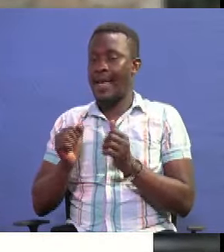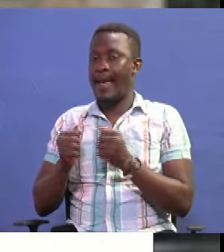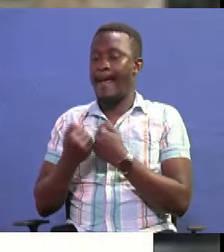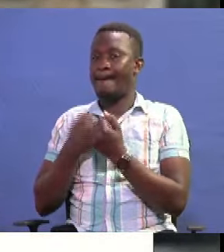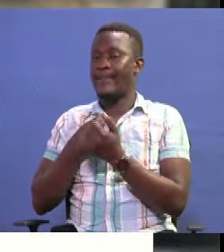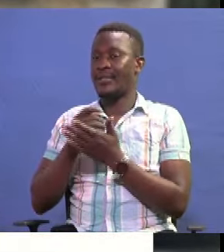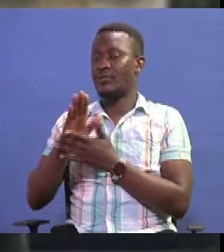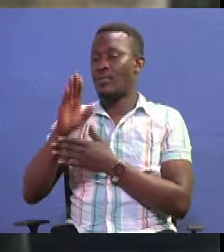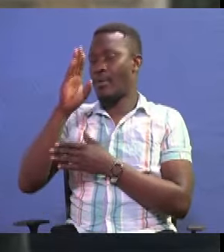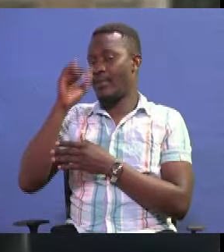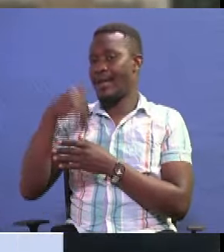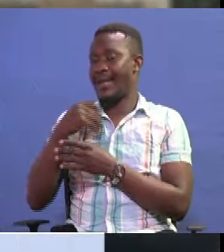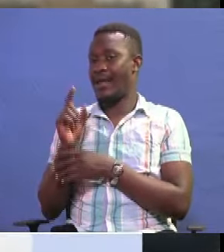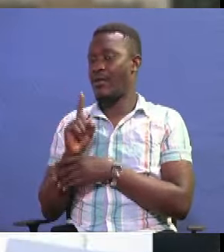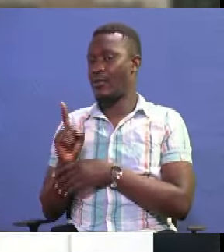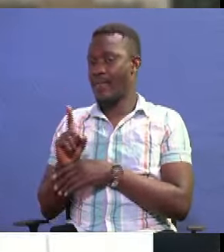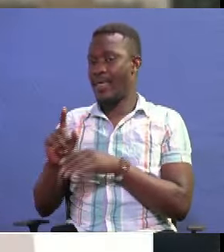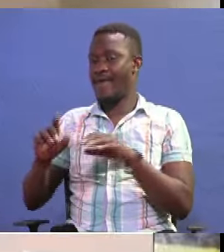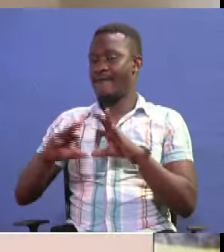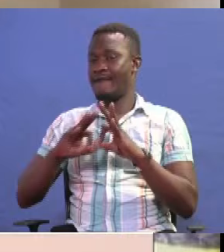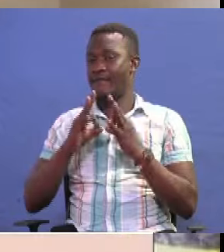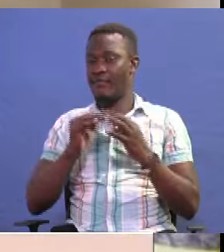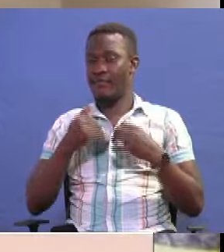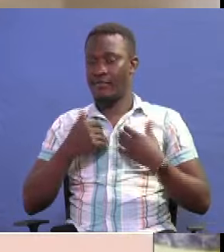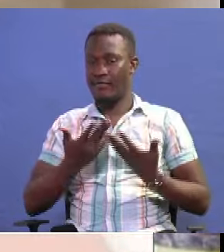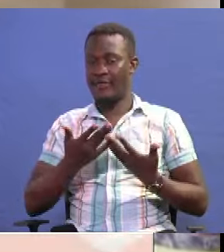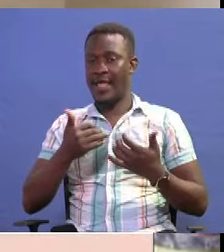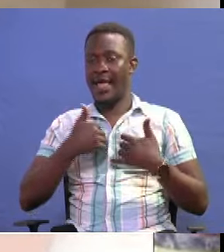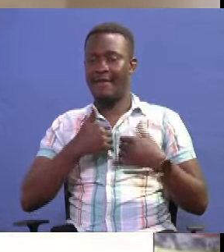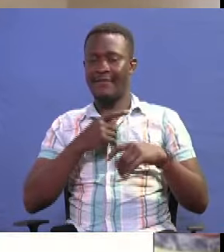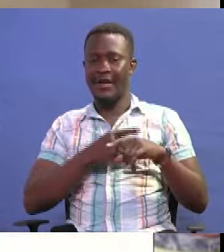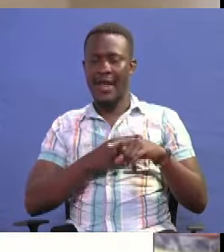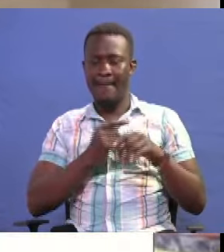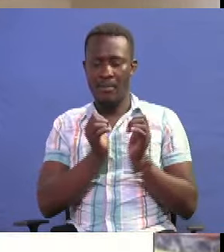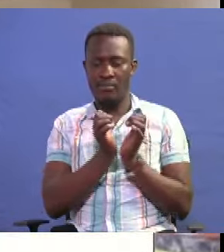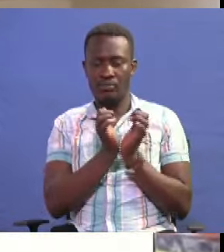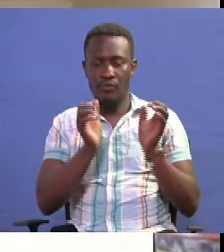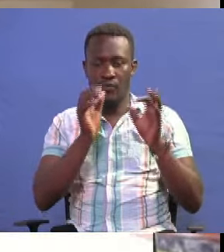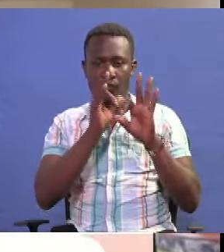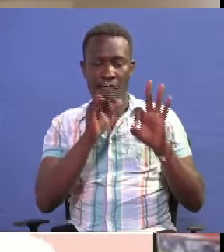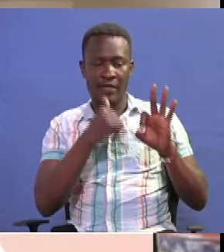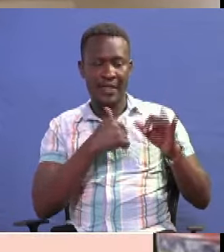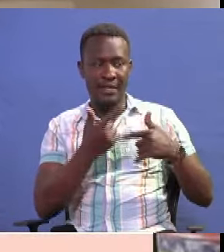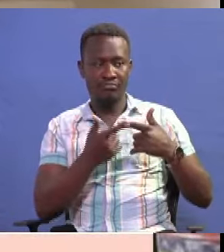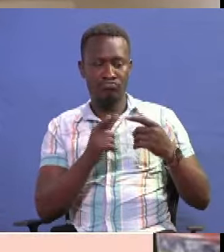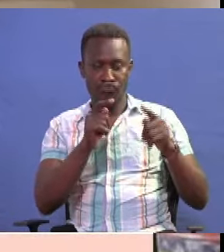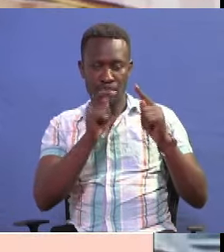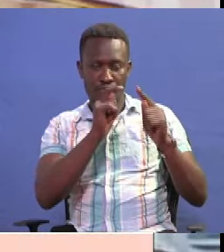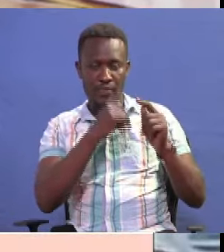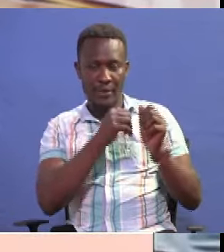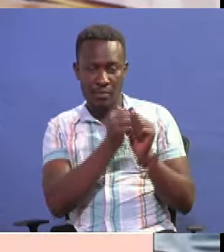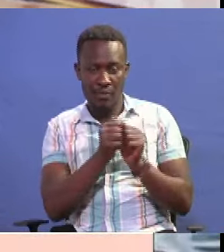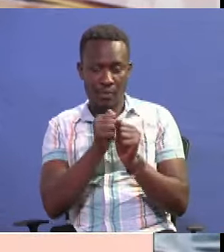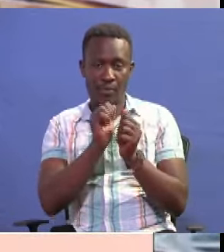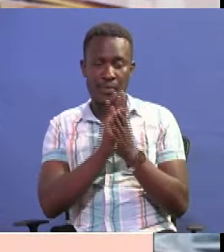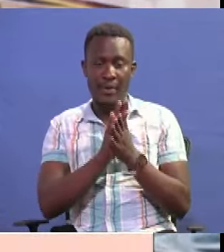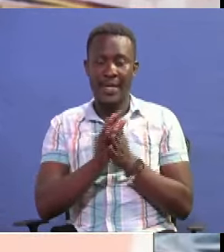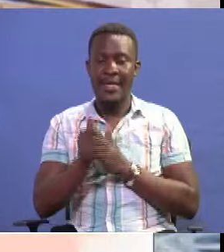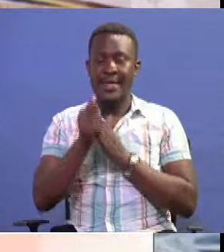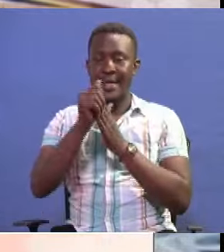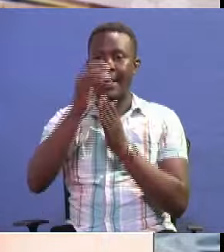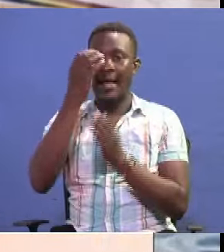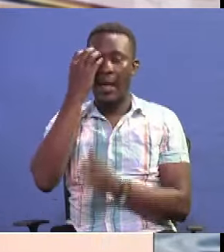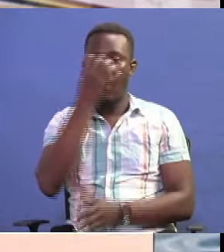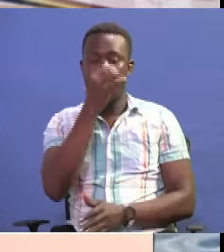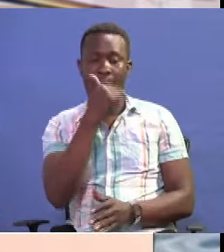jij nairobi familia ya bonfim pindi tu walwa huru waki pamoja na kiongozi wa nak kenya matha